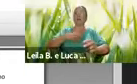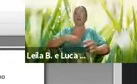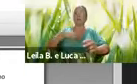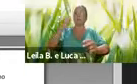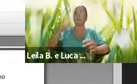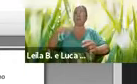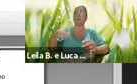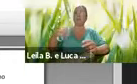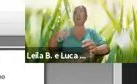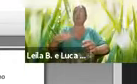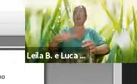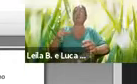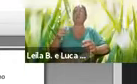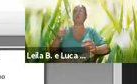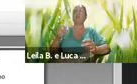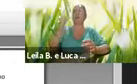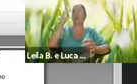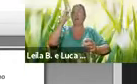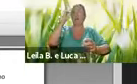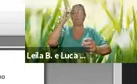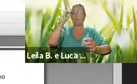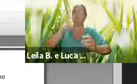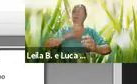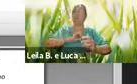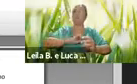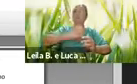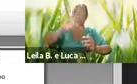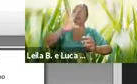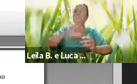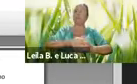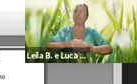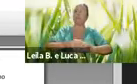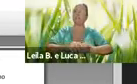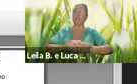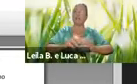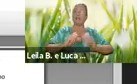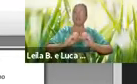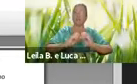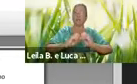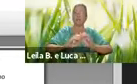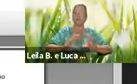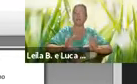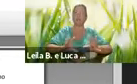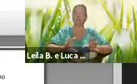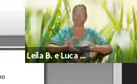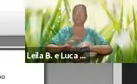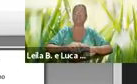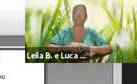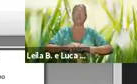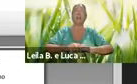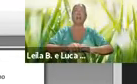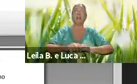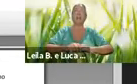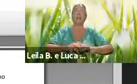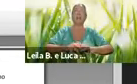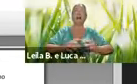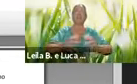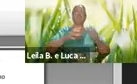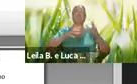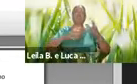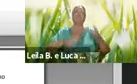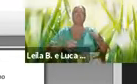tutti i chakra cominciavano a vorticare e cacciare questa luminescenza.